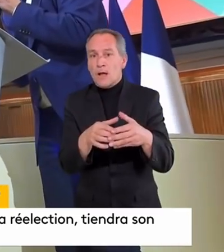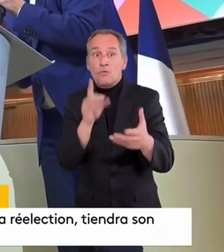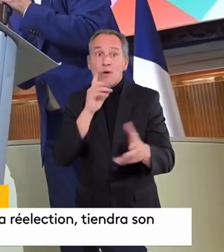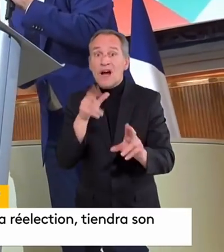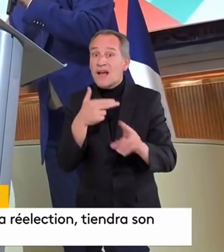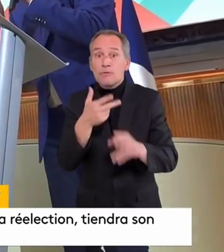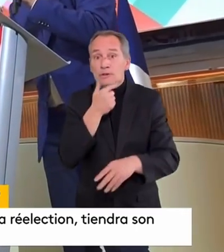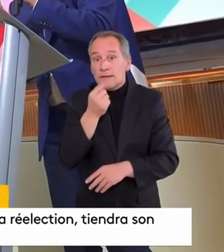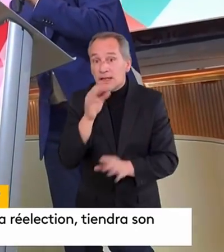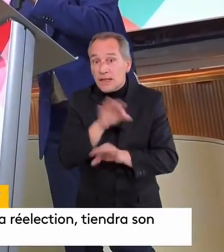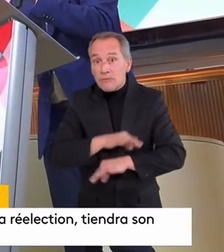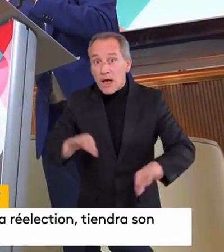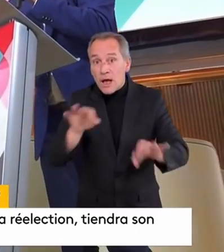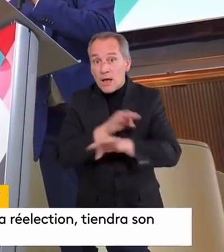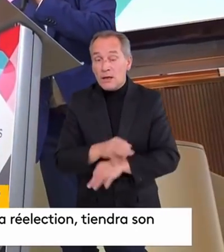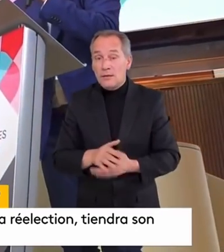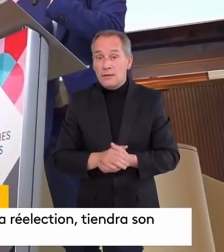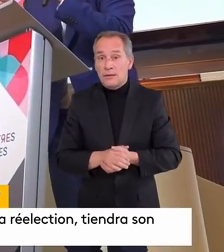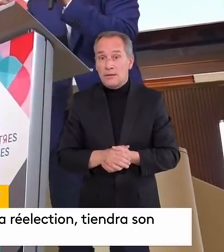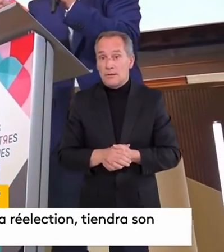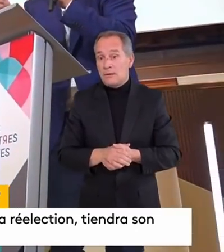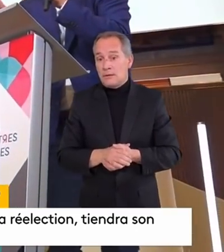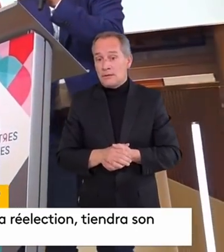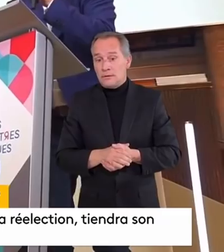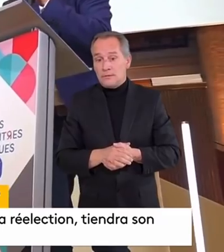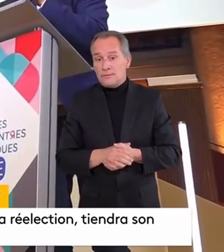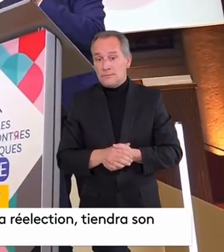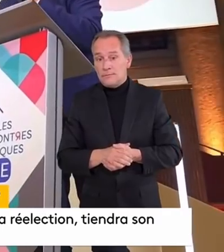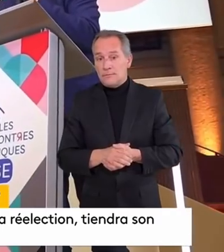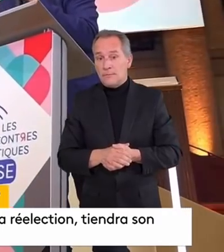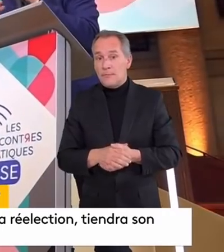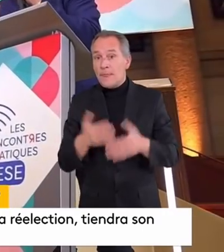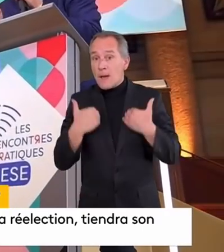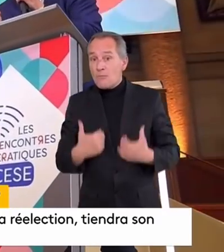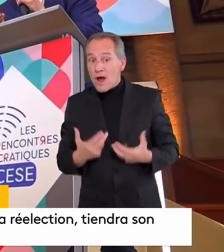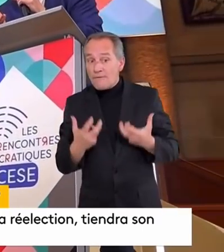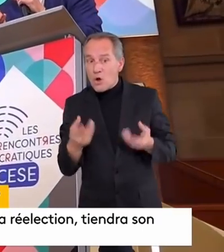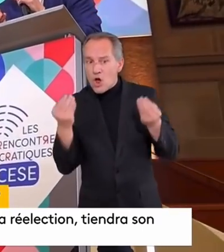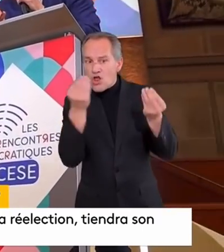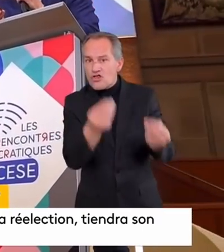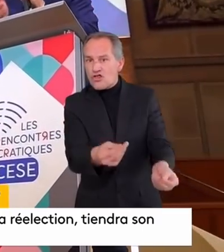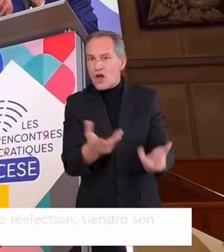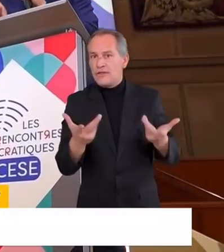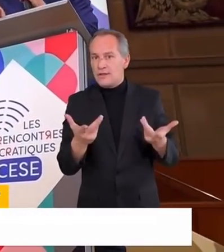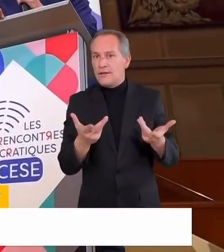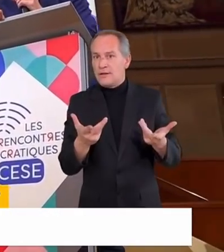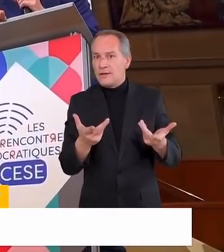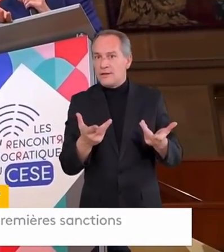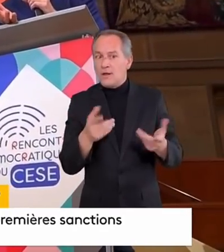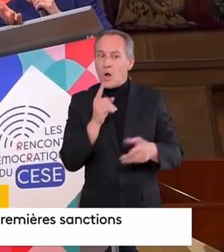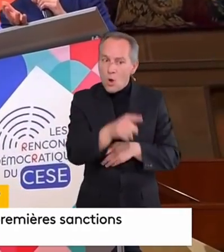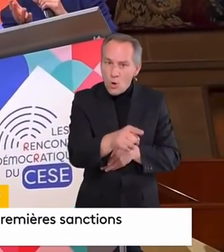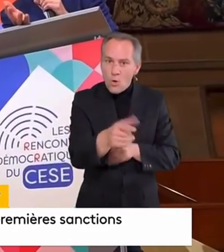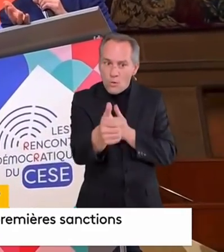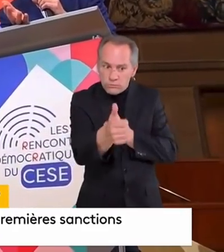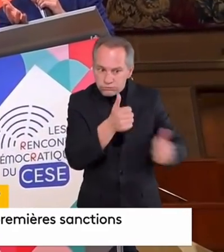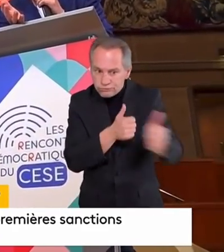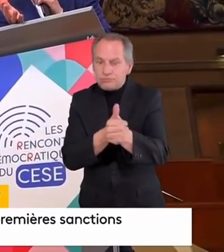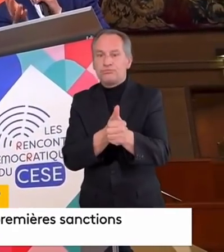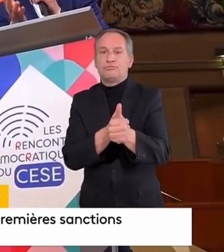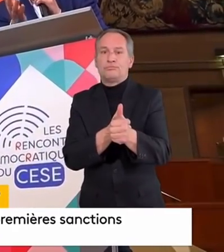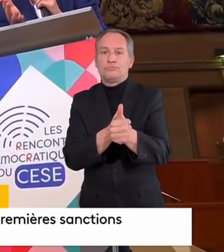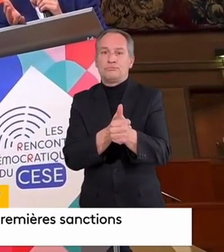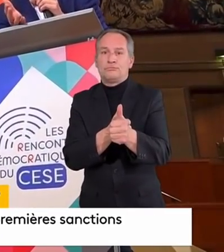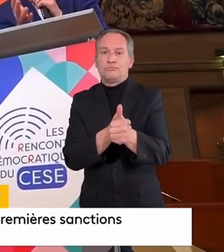l'heure, c'est déjà de leur donner les clés du camion, hein, qui ne roulera pas au diesel. Mais au moins, si